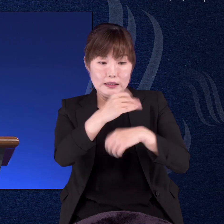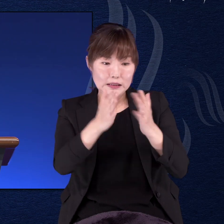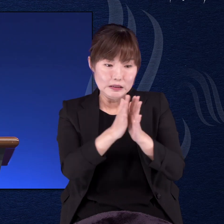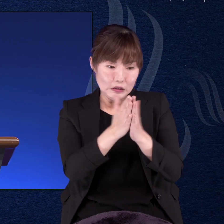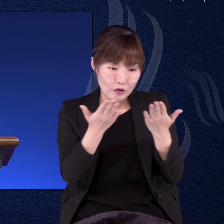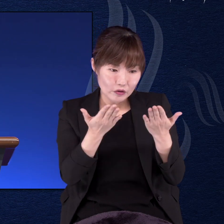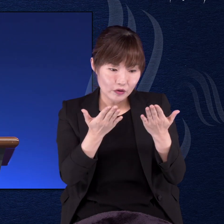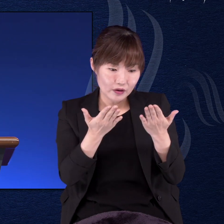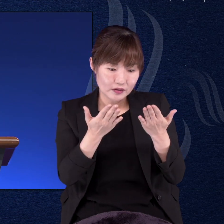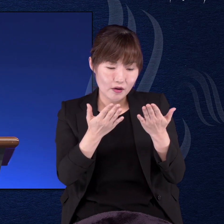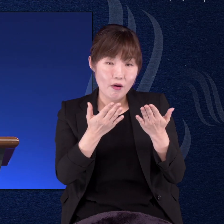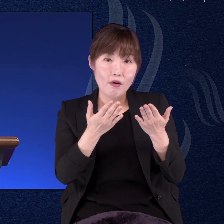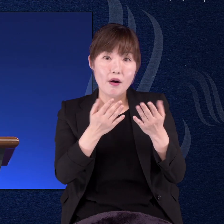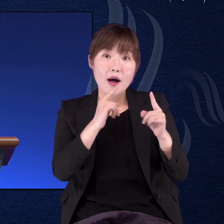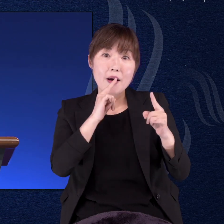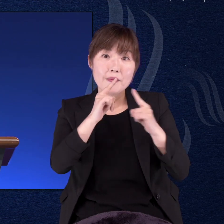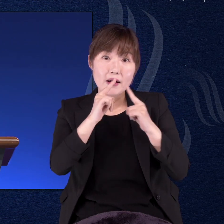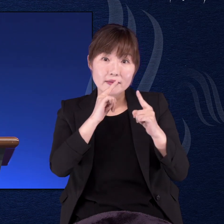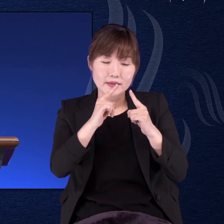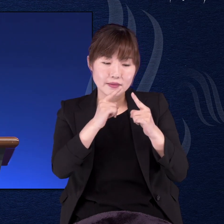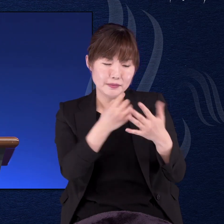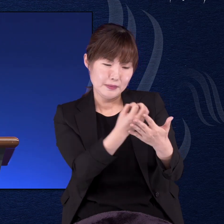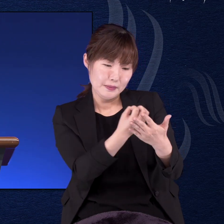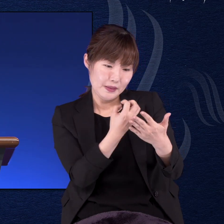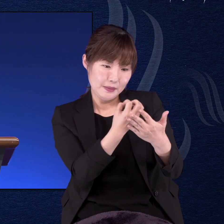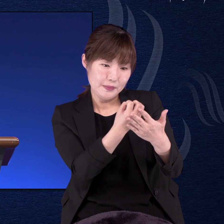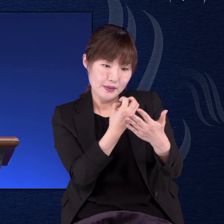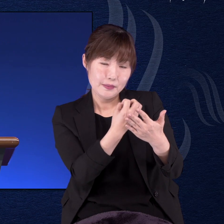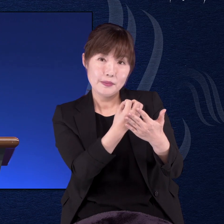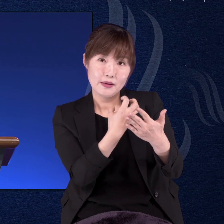말씀 안에서 우리에게 알려주시는지를